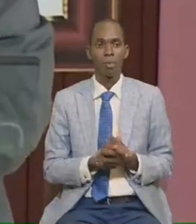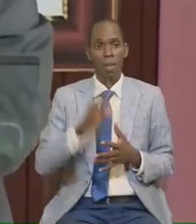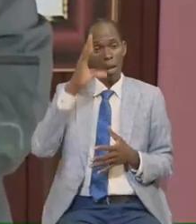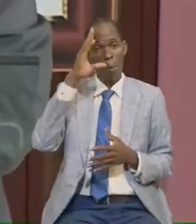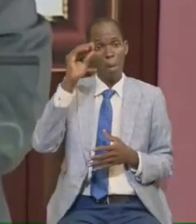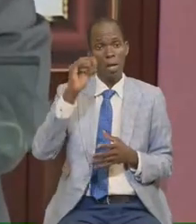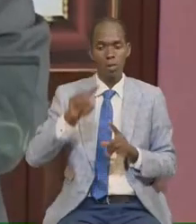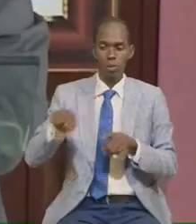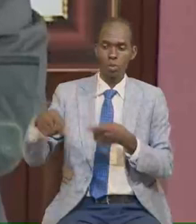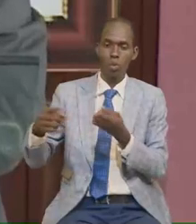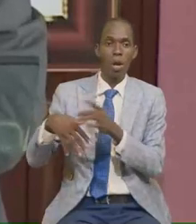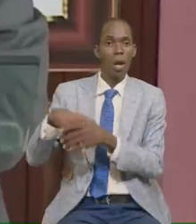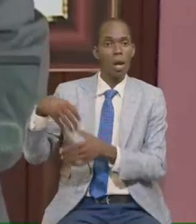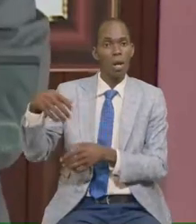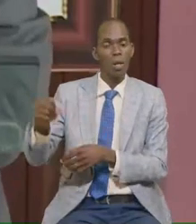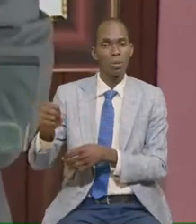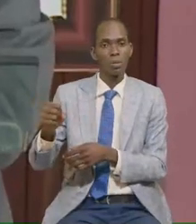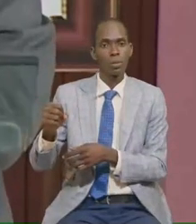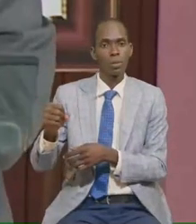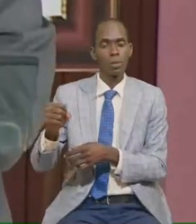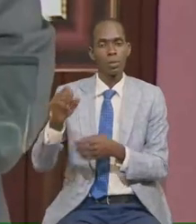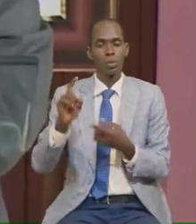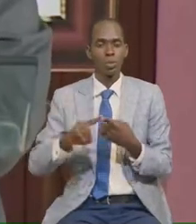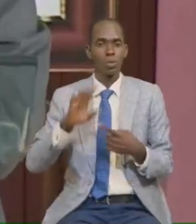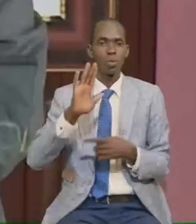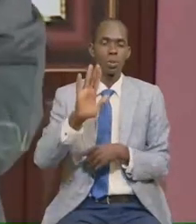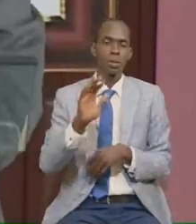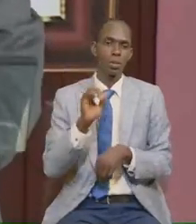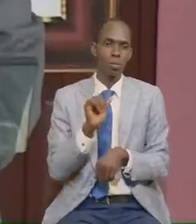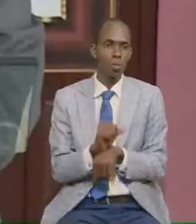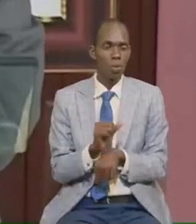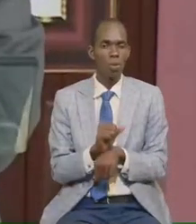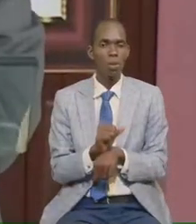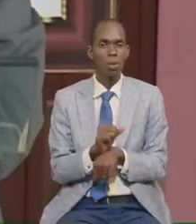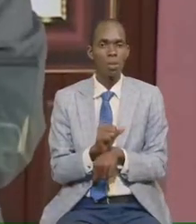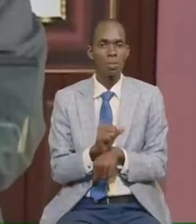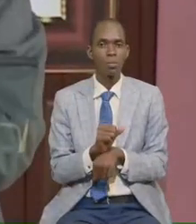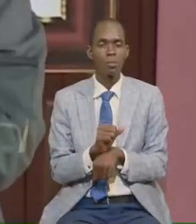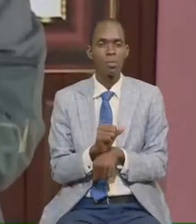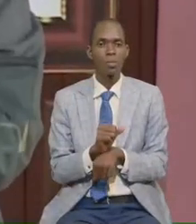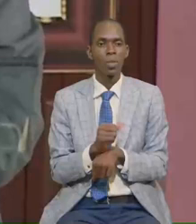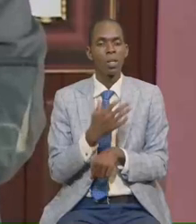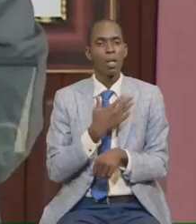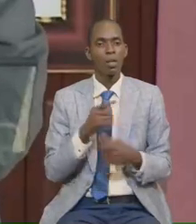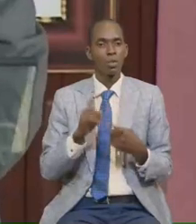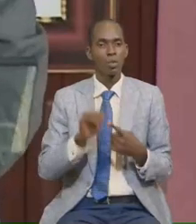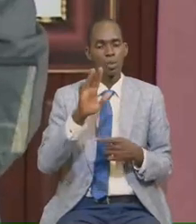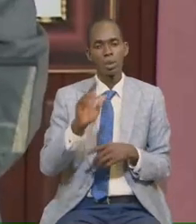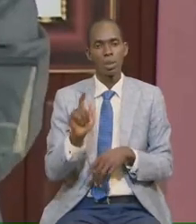l'homme sort où se rendre à son ouvrage et à son travail